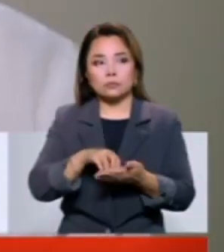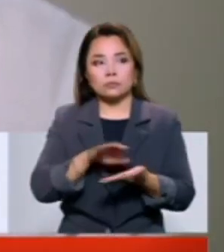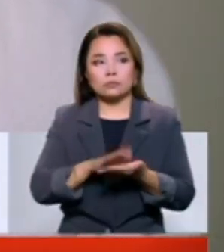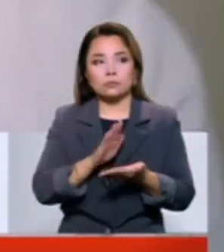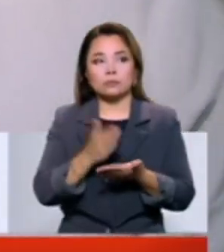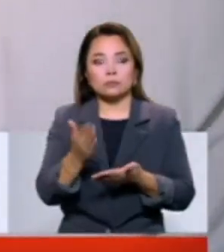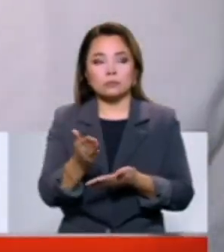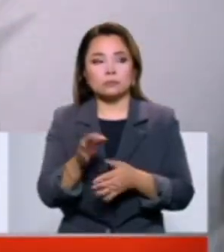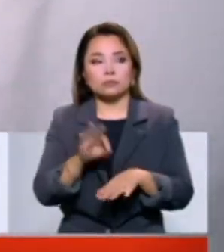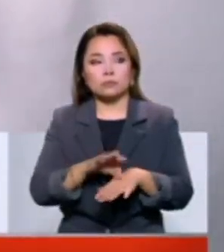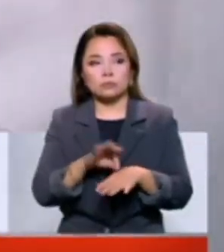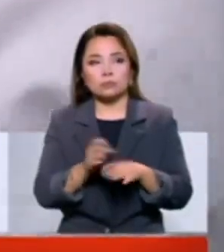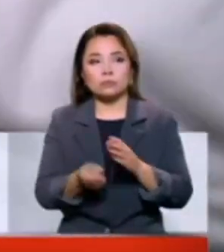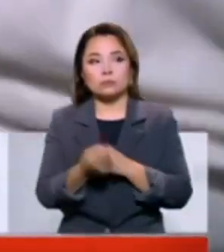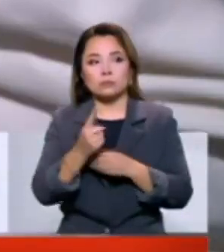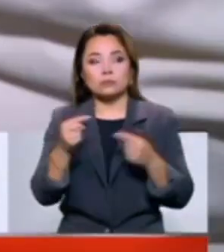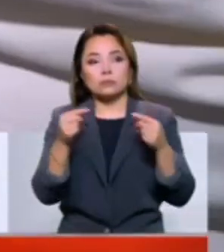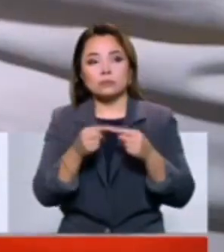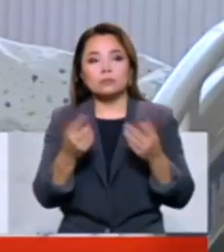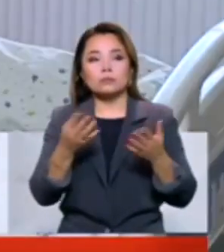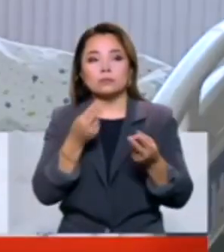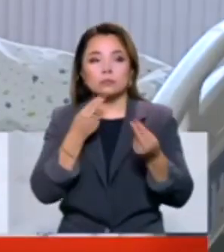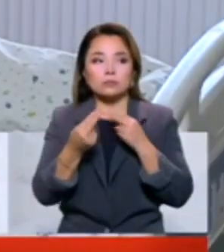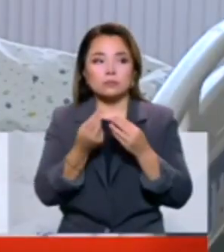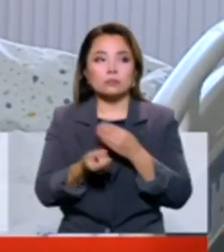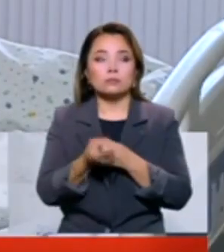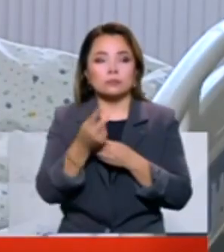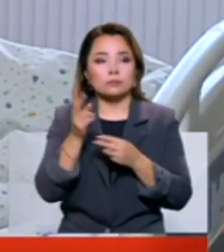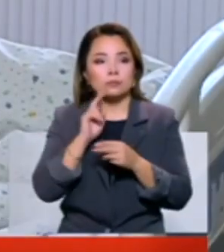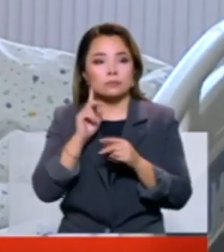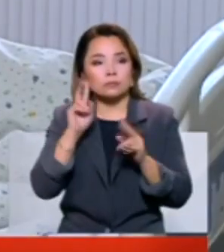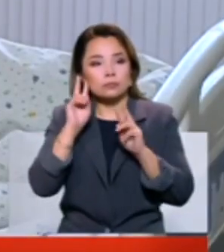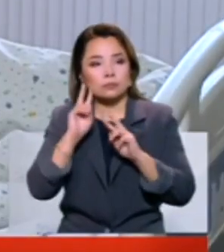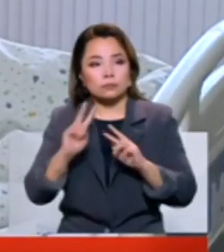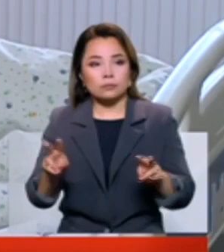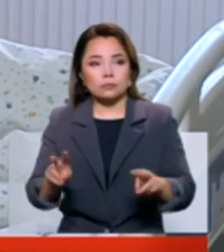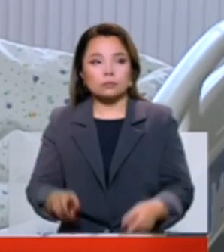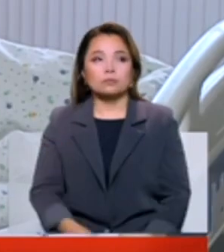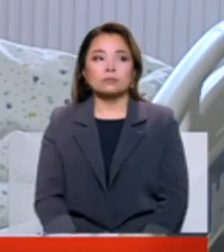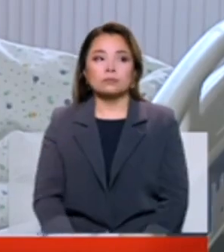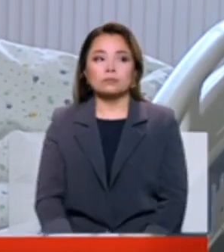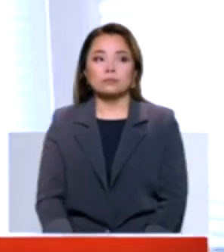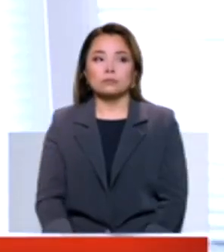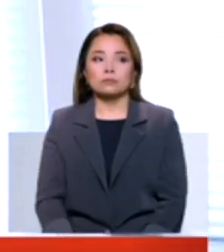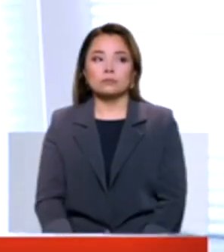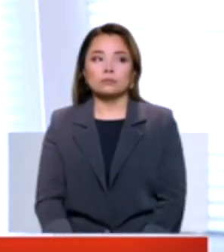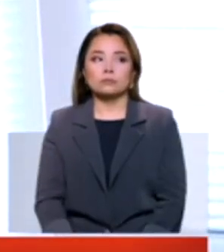отыр. Ауру қоздырғышының нақты қандай тағамнан шыққаны әзірге белгісіз.